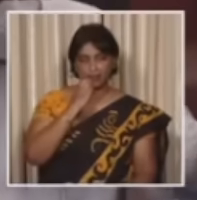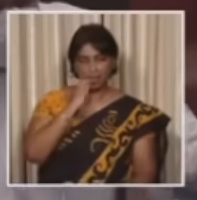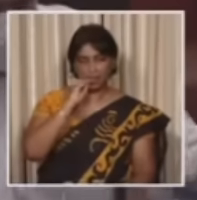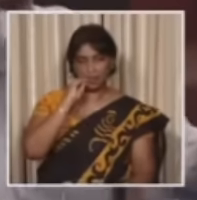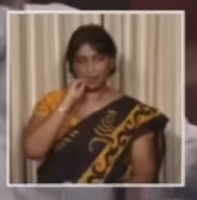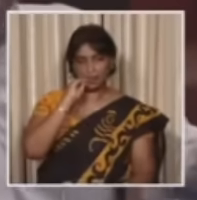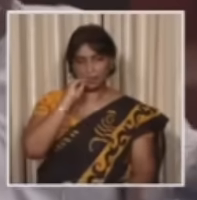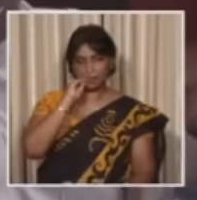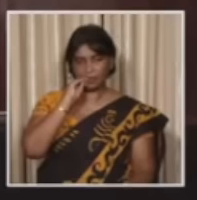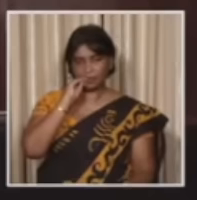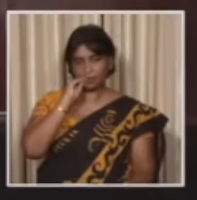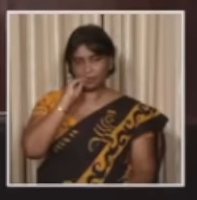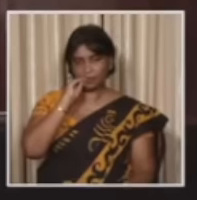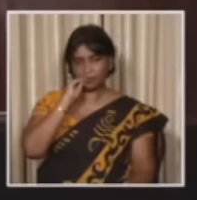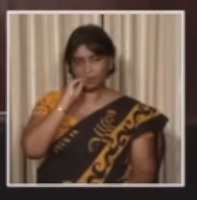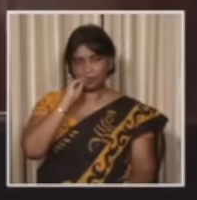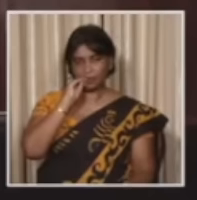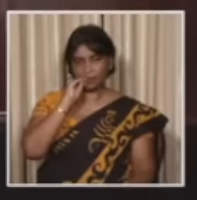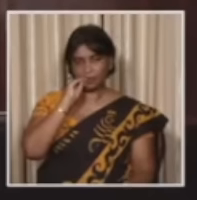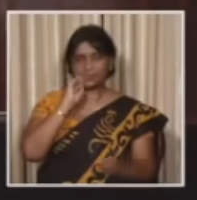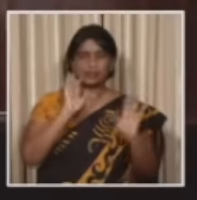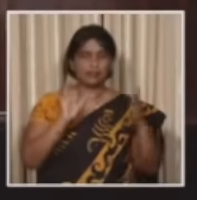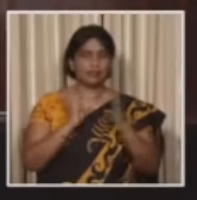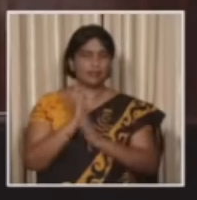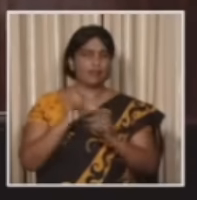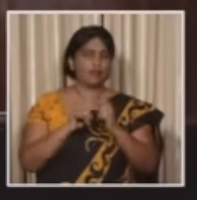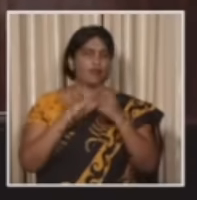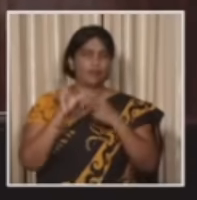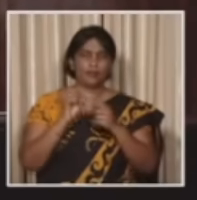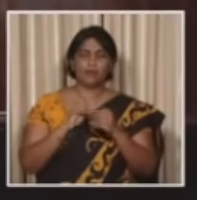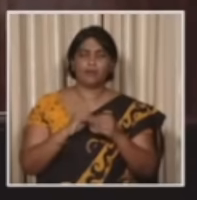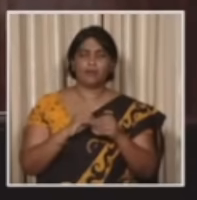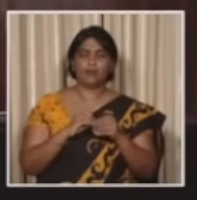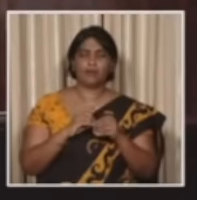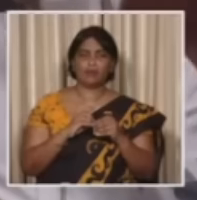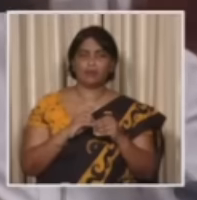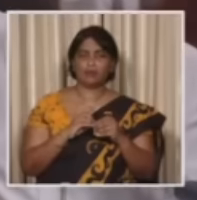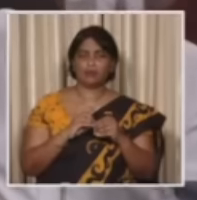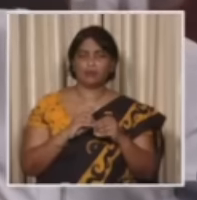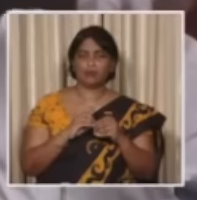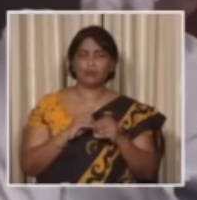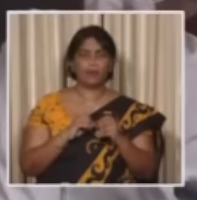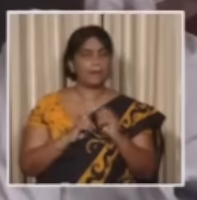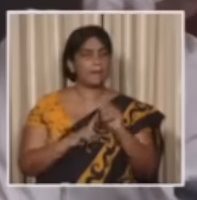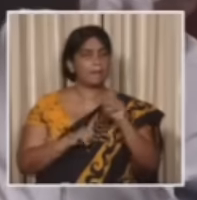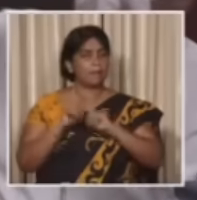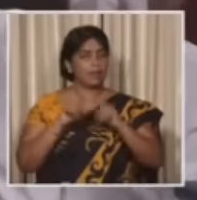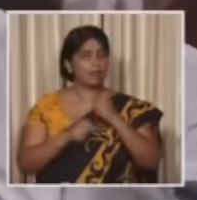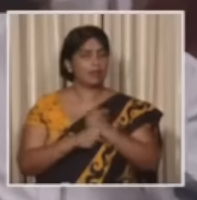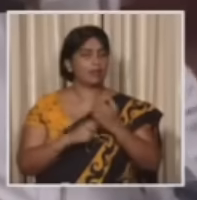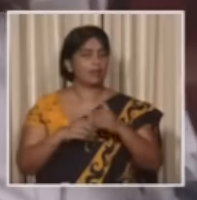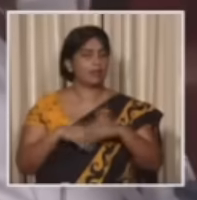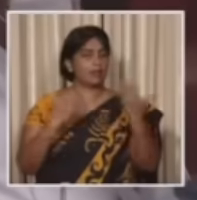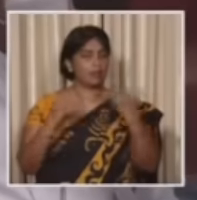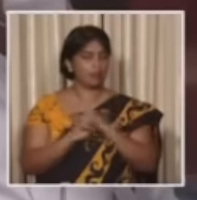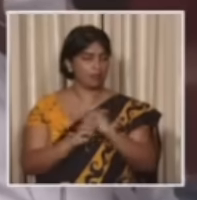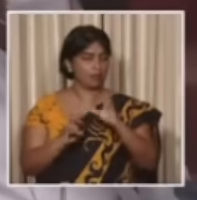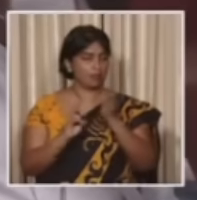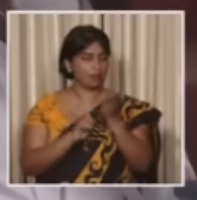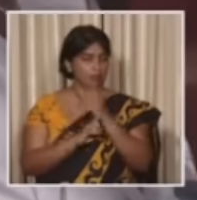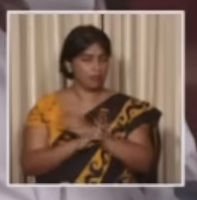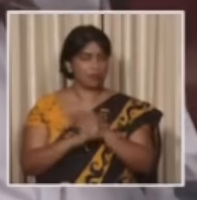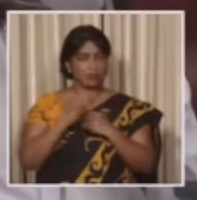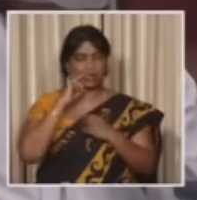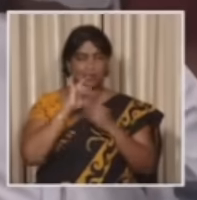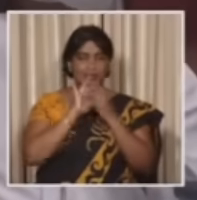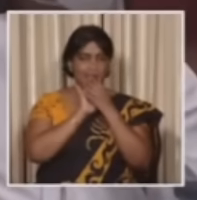ඔව් කිරෙල් මන්ත ඔබතුමා කාරණය කියලා අවසන් කරන්න ගරු එමතුමාට උත්තර දෙන්න. ඒක බඩ ප්‍රශ්නයක්. පාර්ලිමේන්තුවට ගැසට් එකේ එන්න ඉස්සෙල්ලා ඒ ගැන